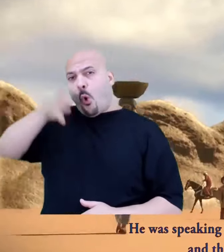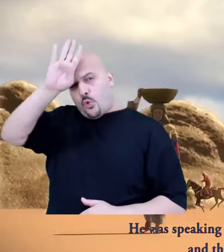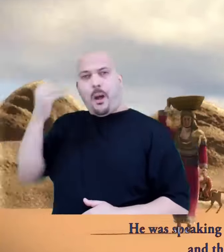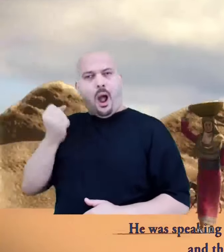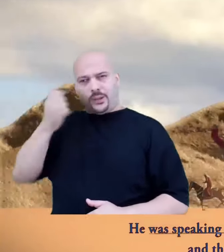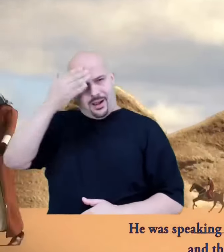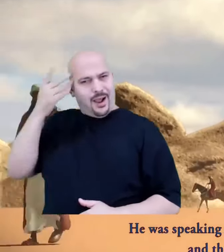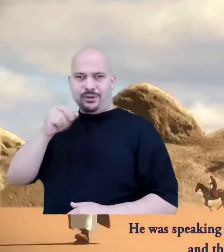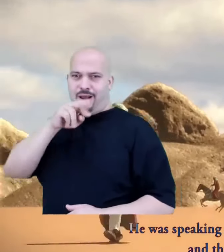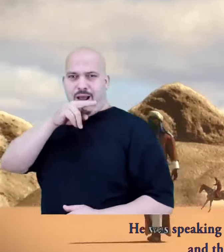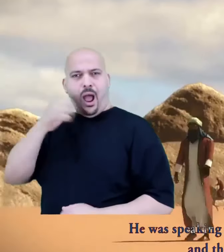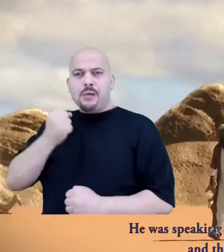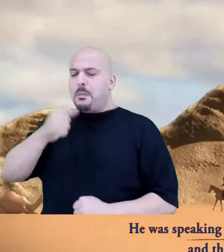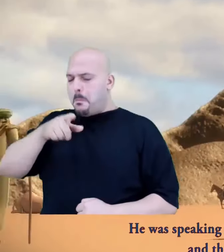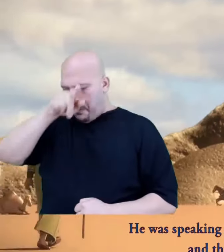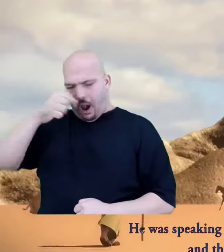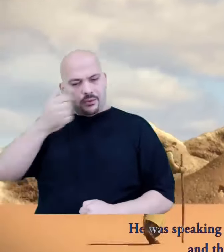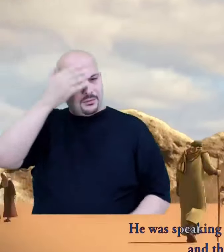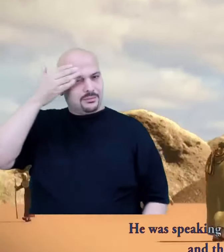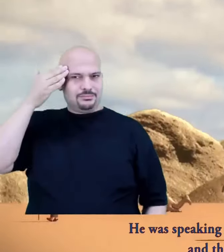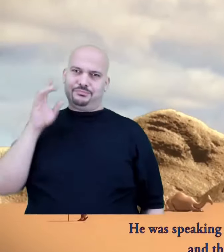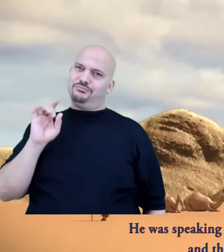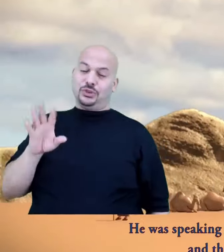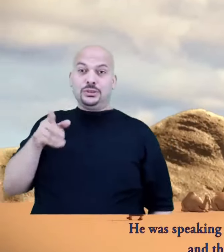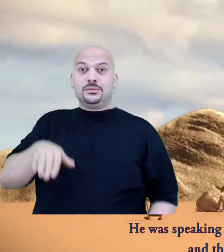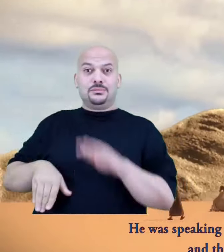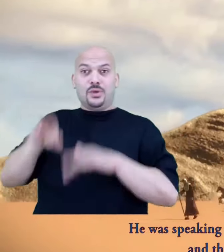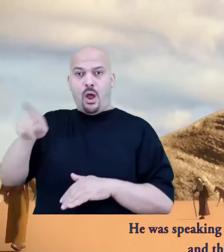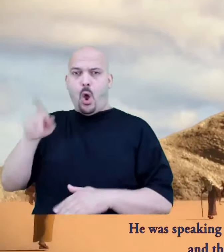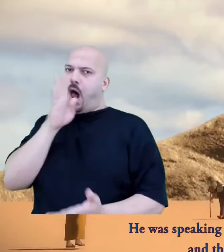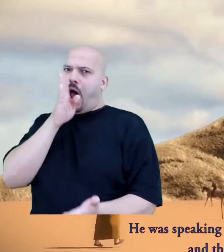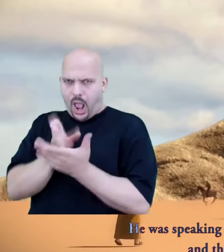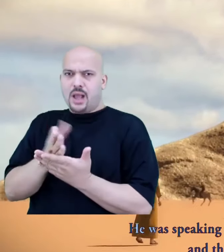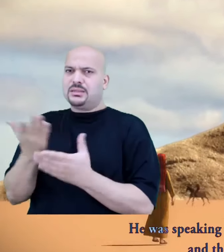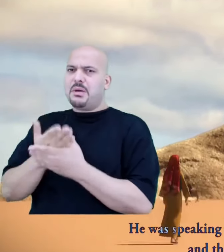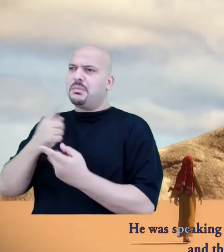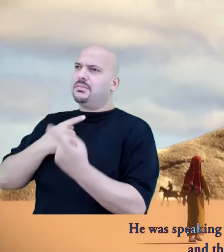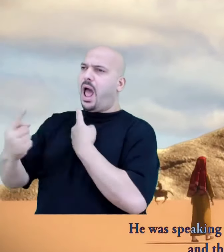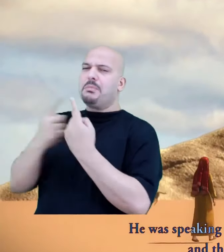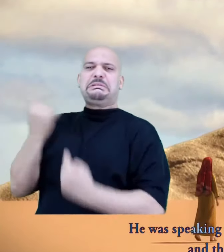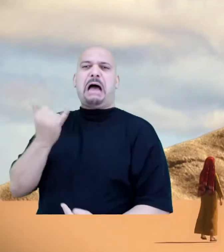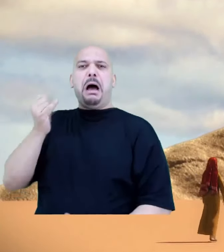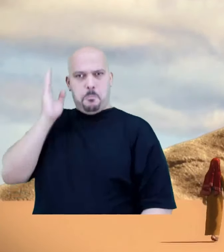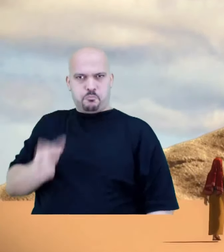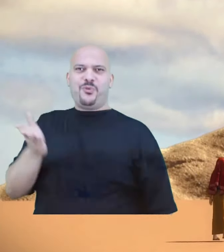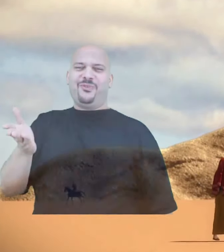يتكلم لغة أهل الروم بطلاقة، وهو أحق رجل بحمل